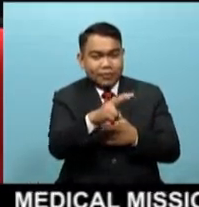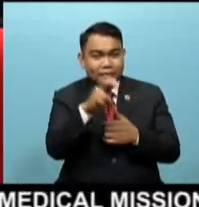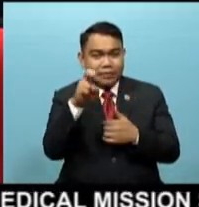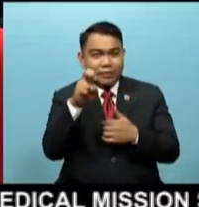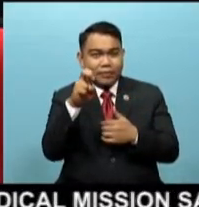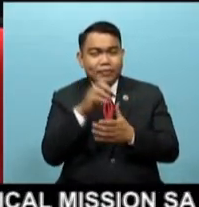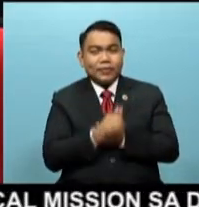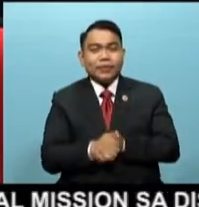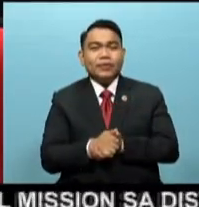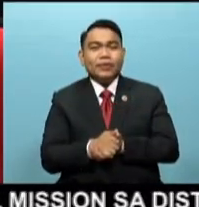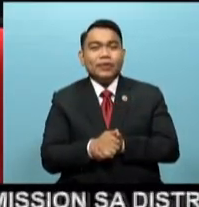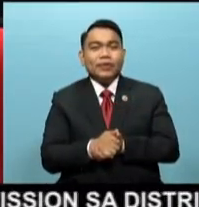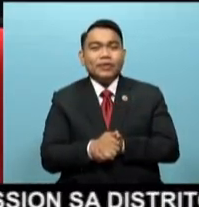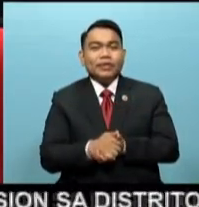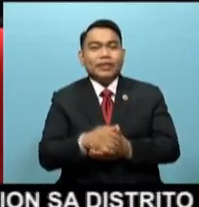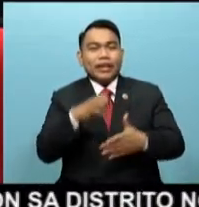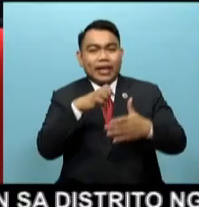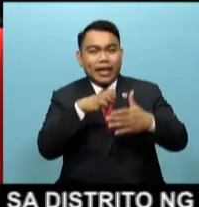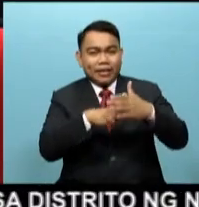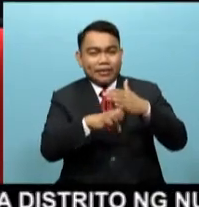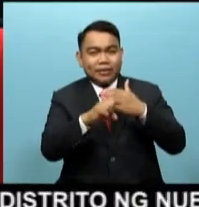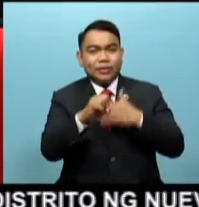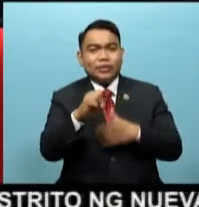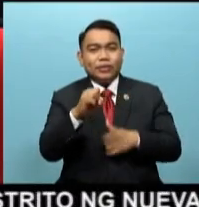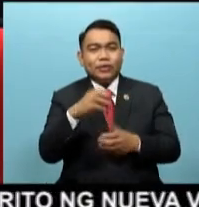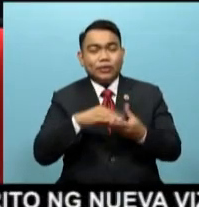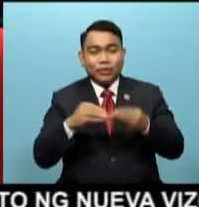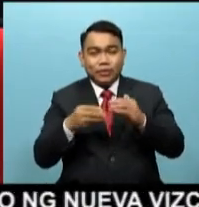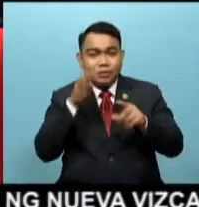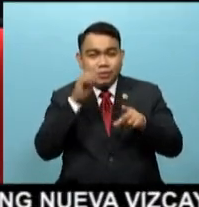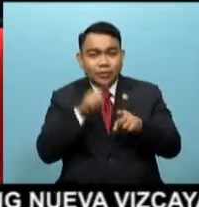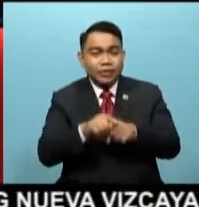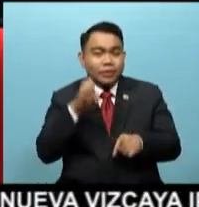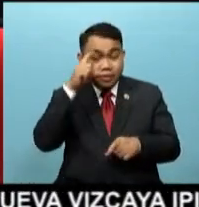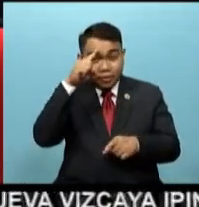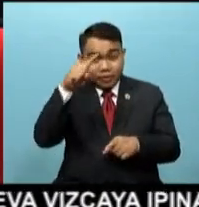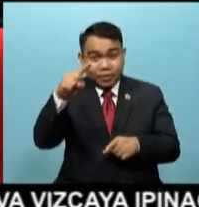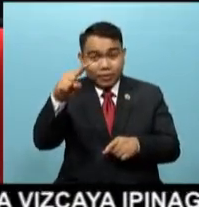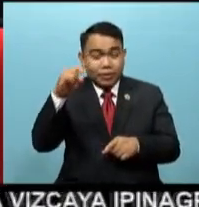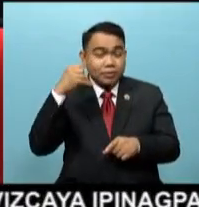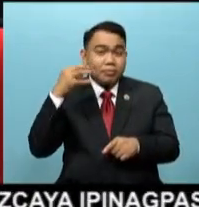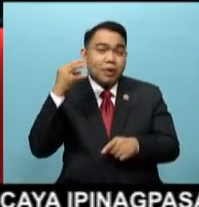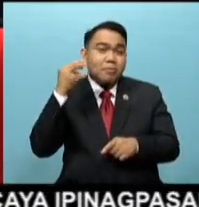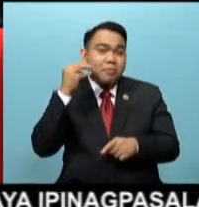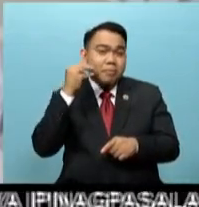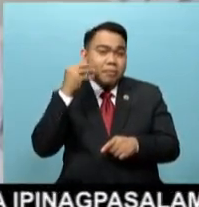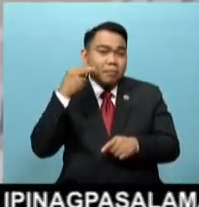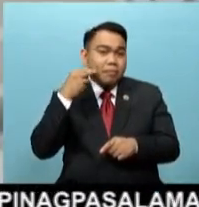ni kapatid na Alejandro Libot-Libot na ibabahagi sa atin ni kapatid na Jemima Hamito.